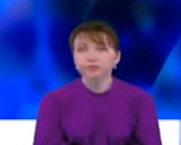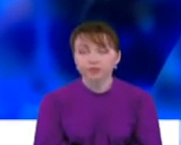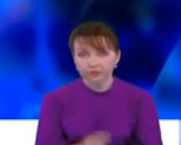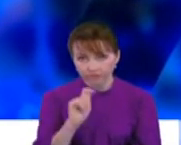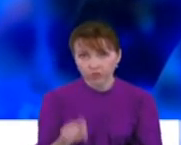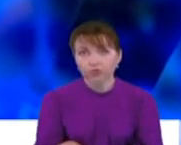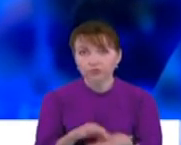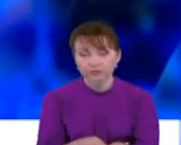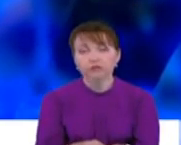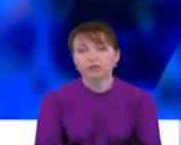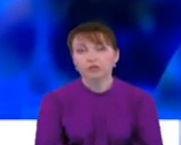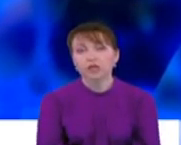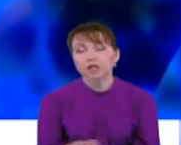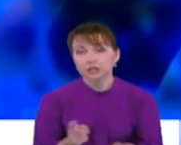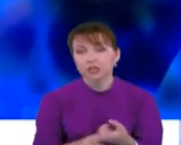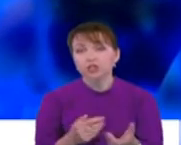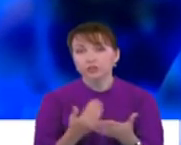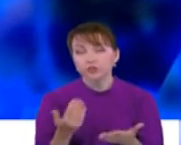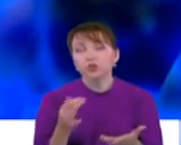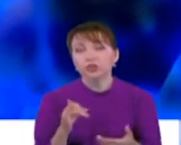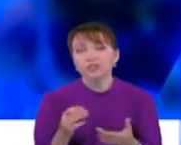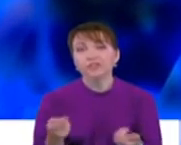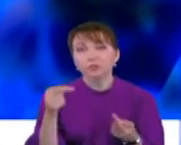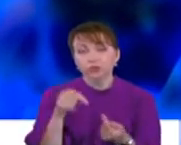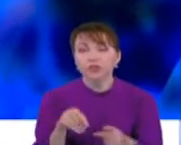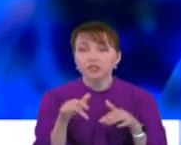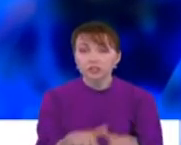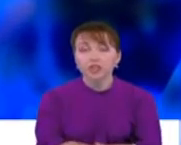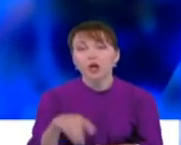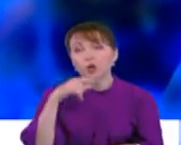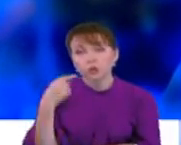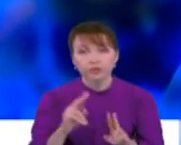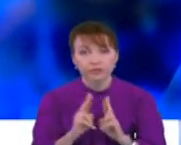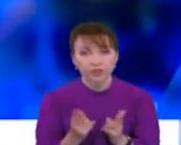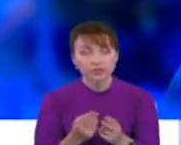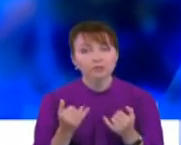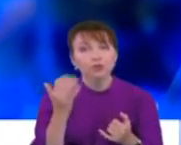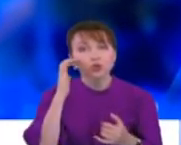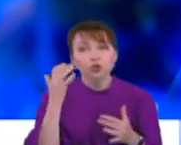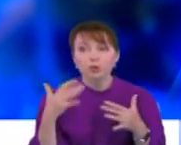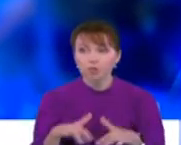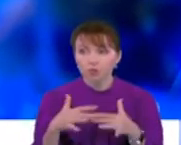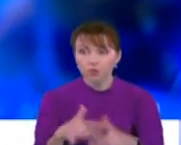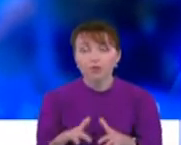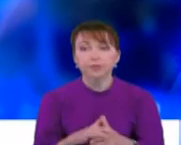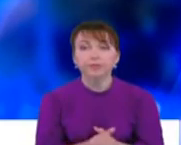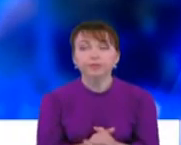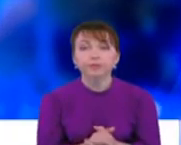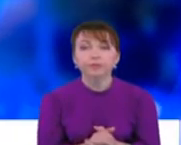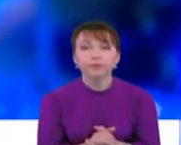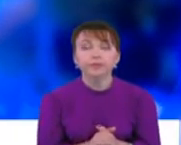залежності від цього і відповідні дії Російської Федерації. Що стосується Чорного моря,